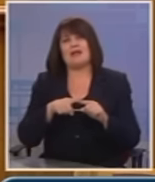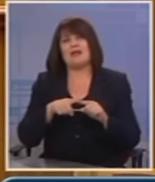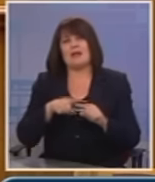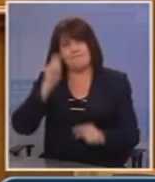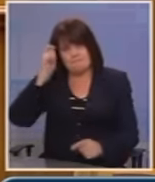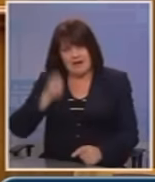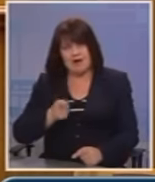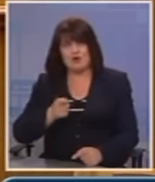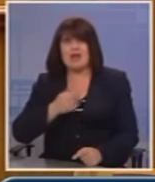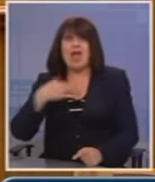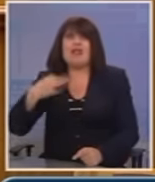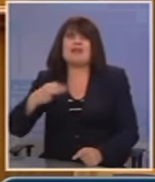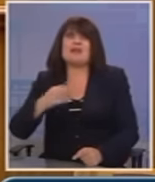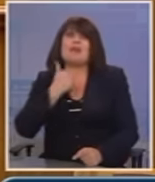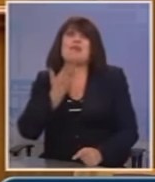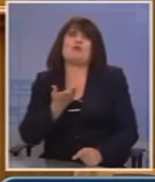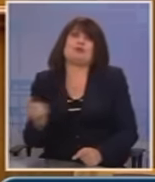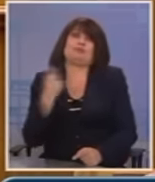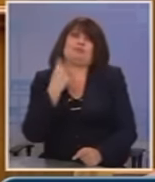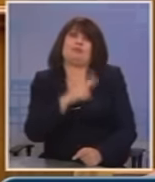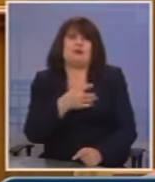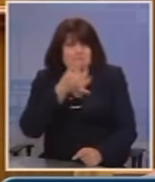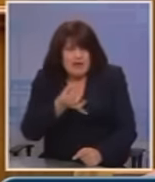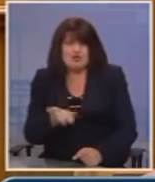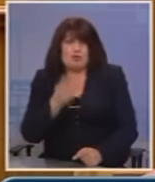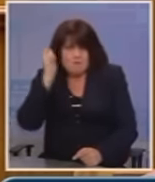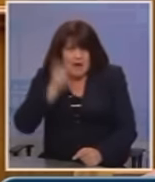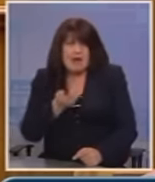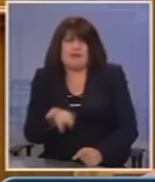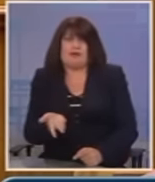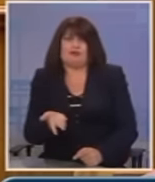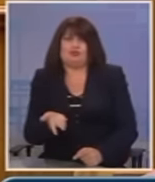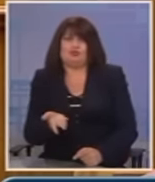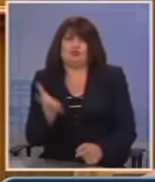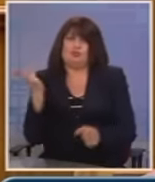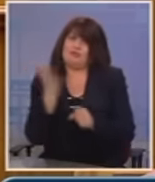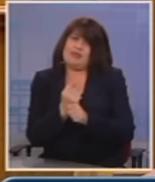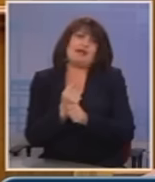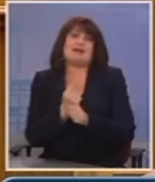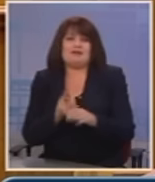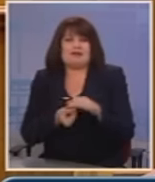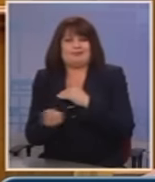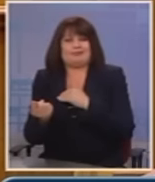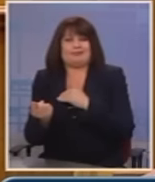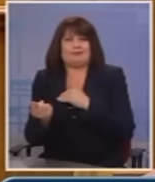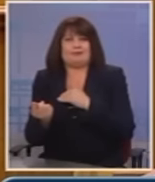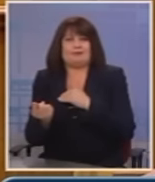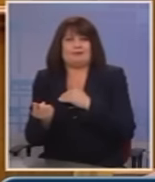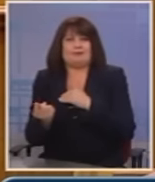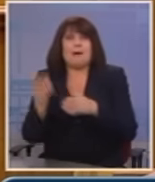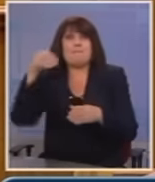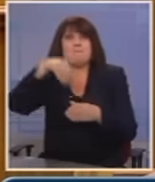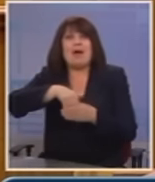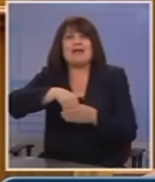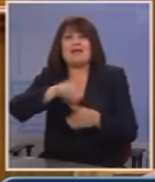ομολογία αδυναμίας και αποτυχίας σας. Δεν θα καταφέρετε να αποδράσετε παγιδεύοντας